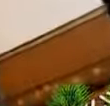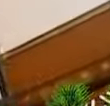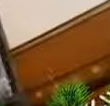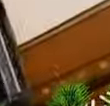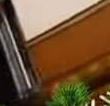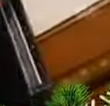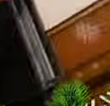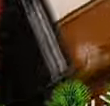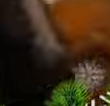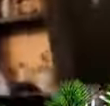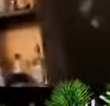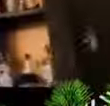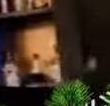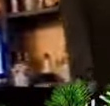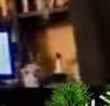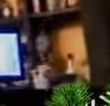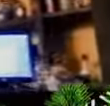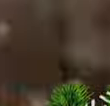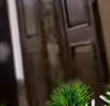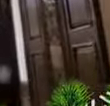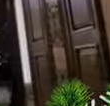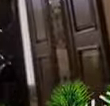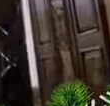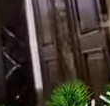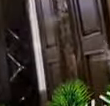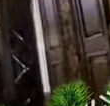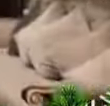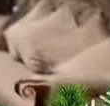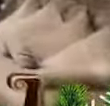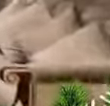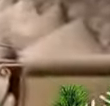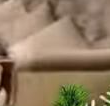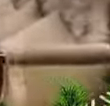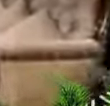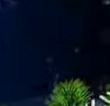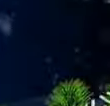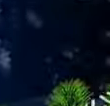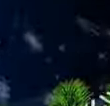жалғыз 5 жұлдызды Сұлтан Плаза қонақ үйінде болады. Орынға тапсырыс беріп үлгеріңіз.